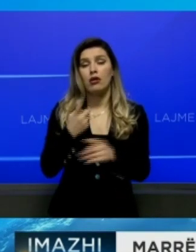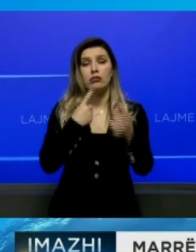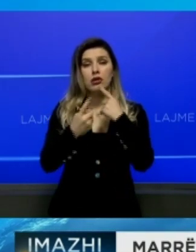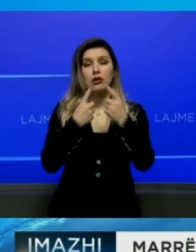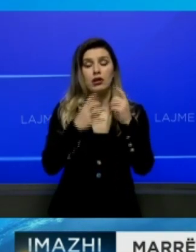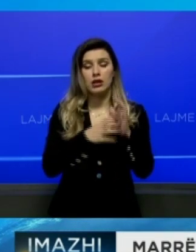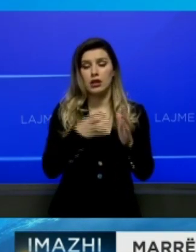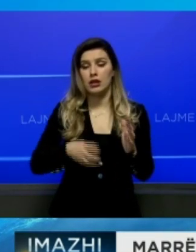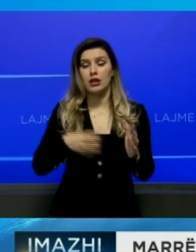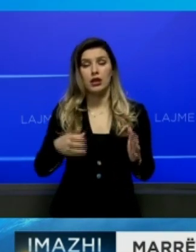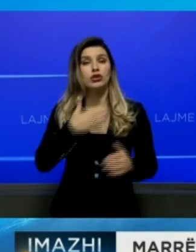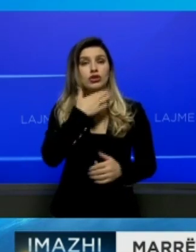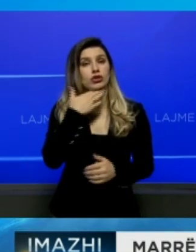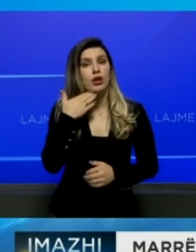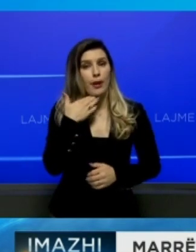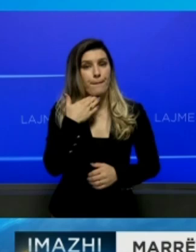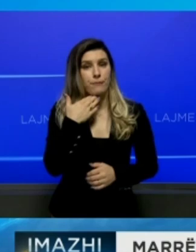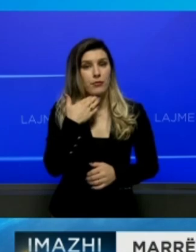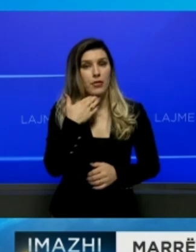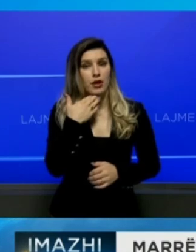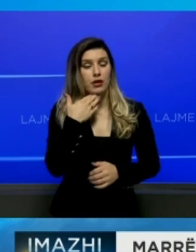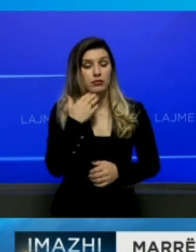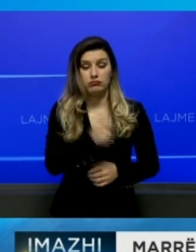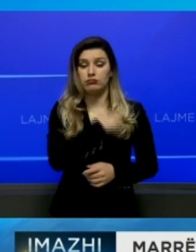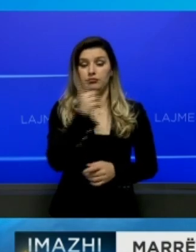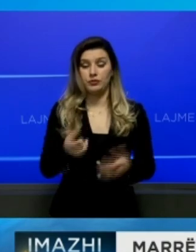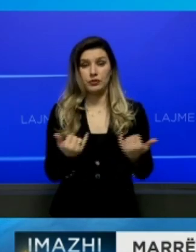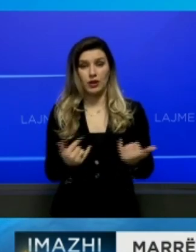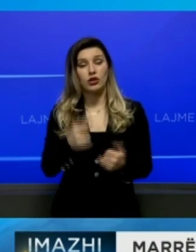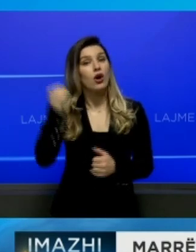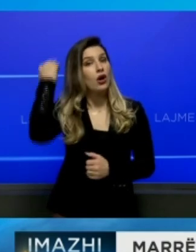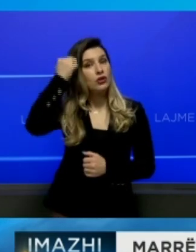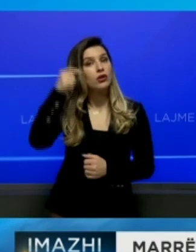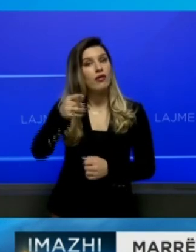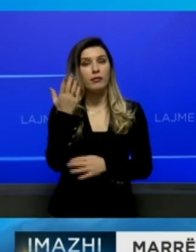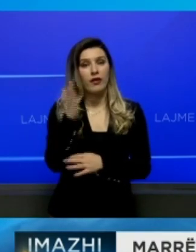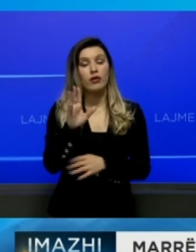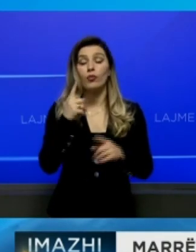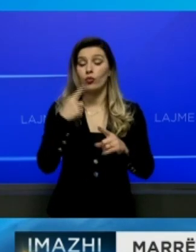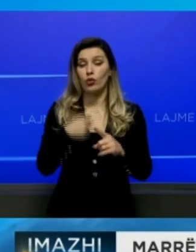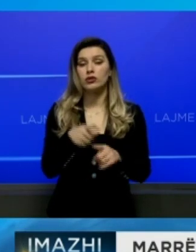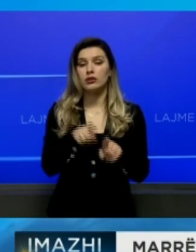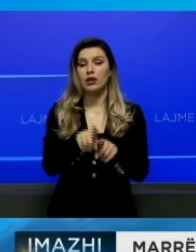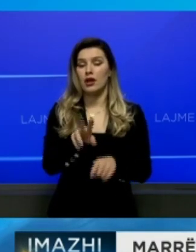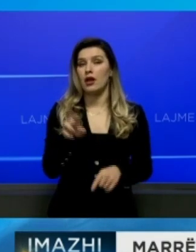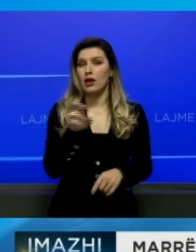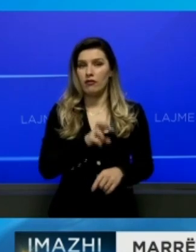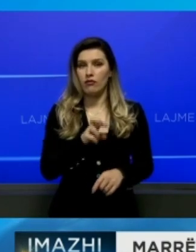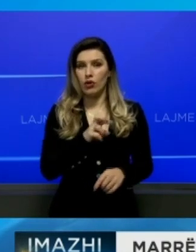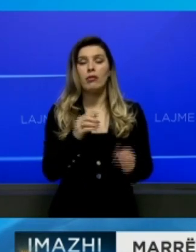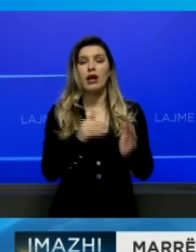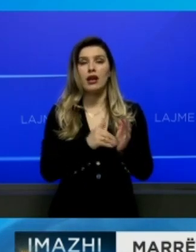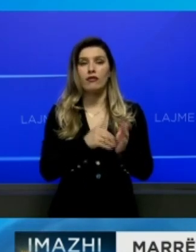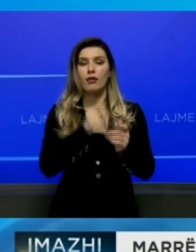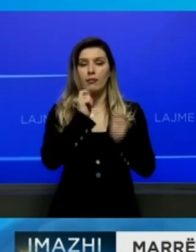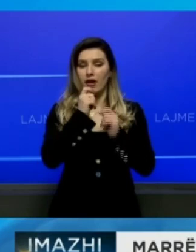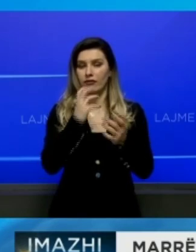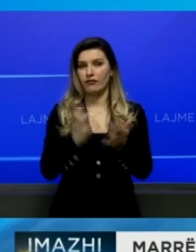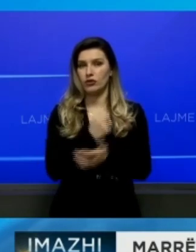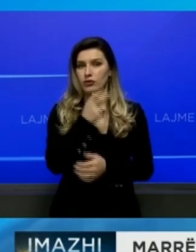diskutimeve, të dialogimeve nga pala kosovare serbe dhe ajo e BE-s për të arritur një